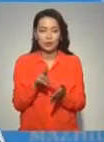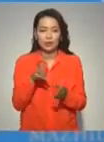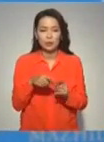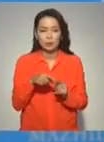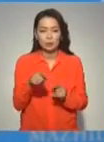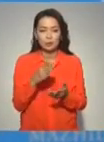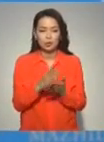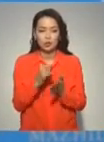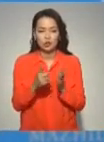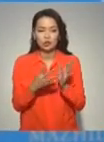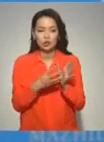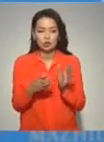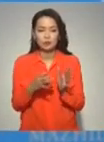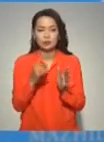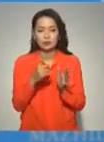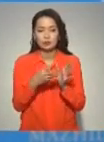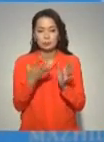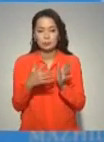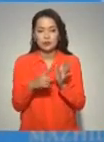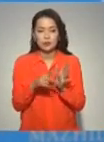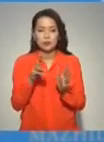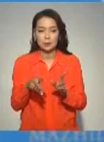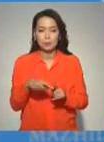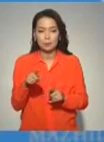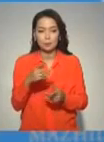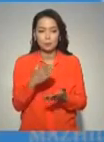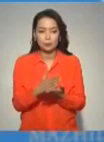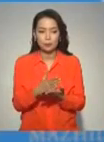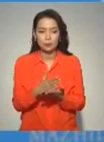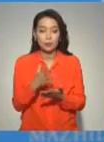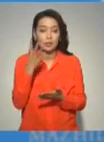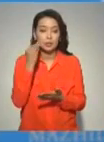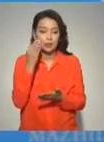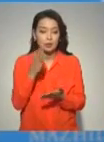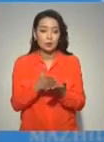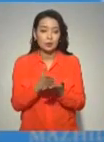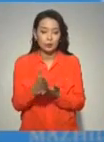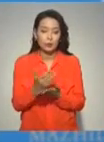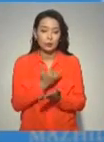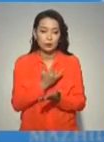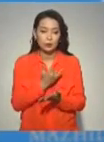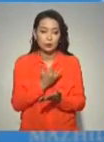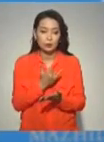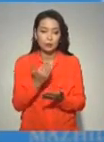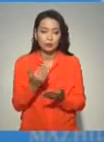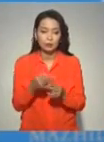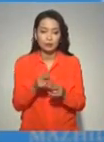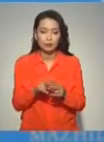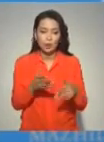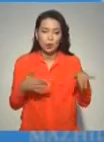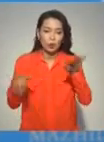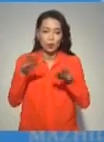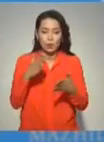точнее, 1257 километров. Значит, на алматинском направлении у нас горный массив